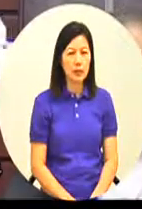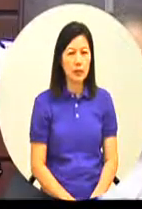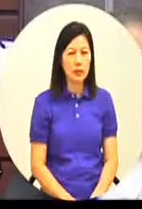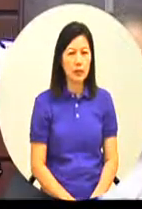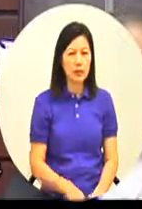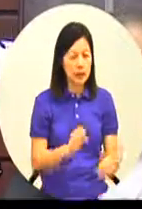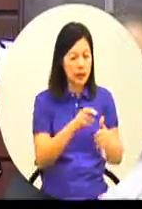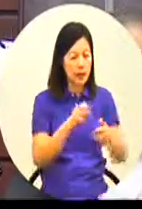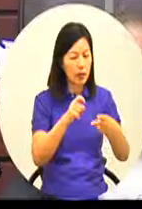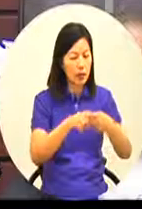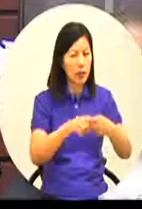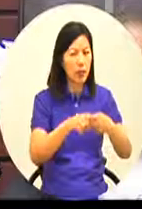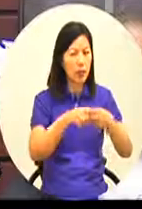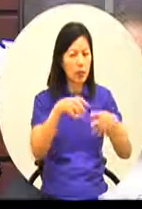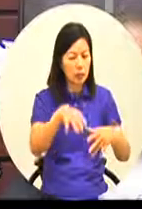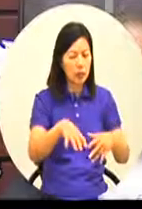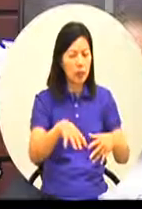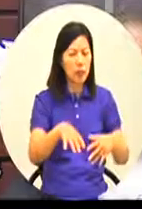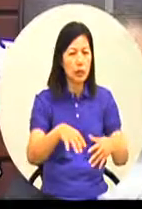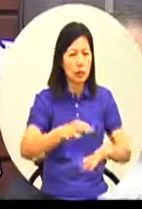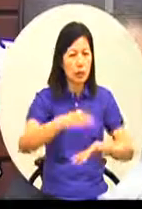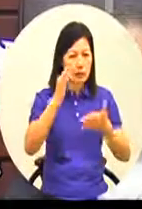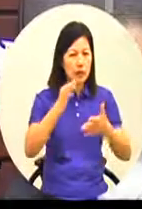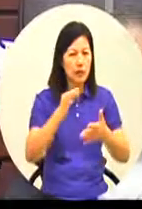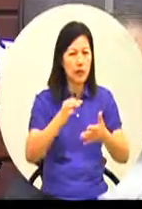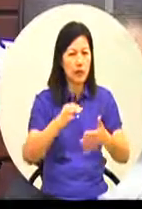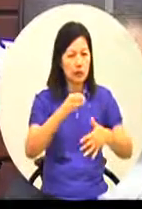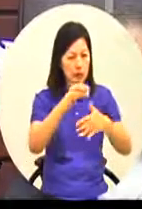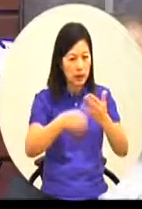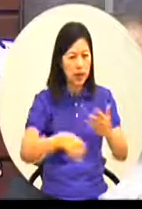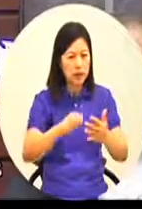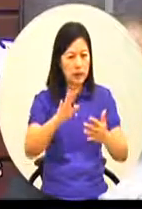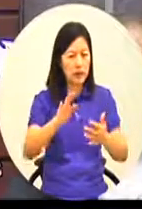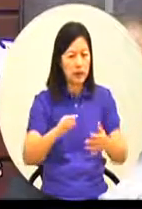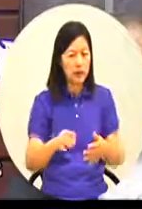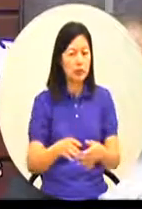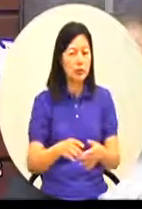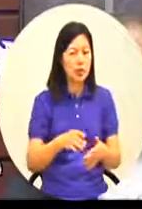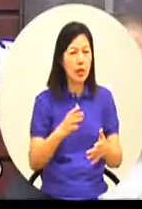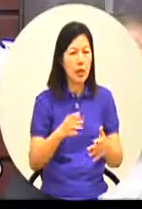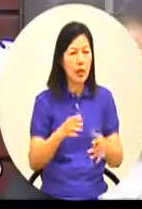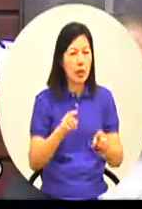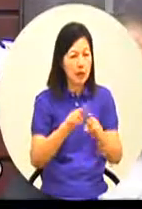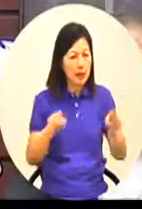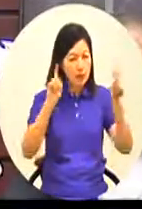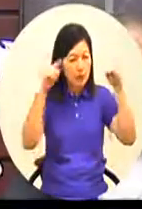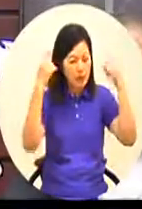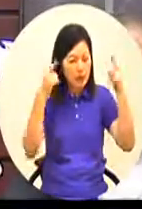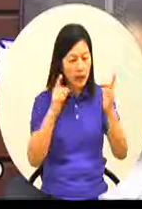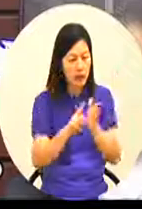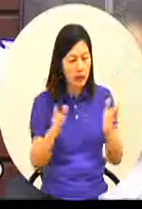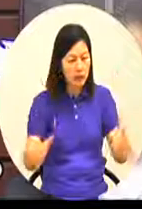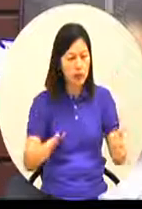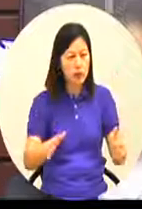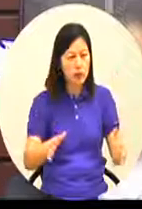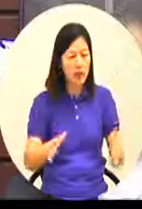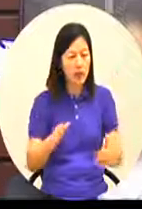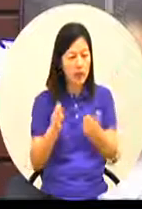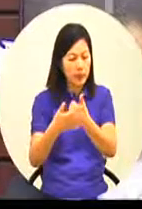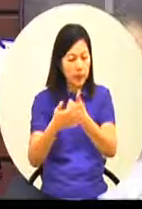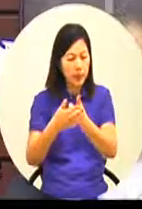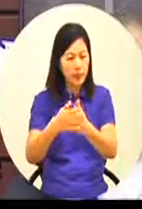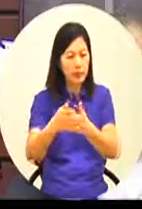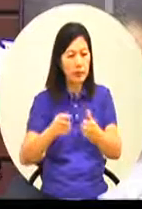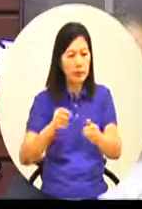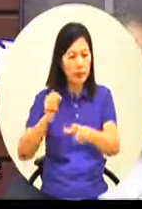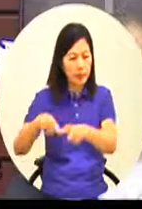一些措施，就是在暂时跟平时的时候，那平时我们有一些固定的维护厂商，那暂时的时